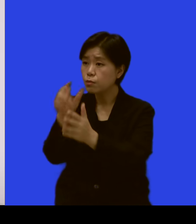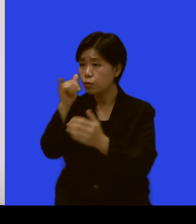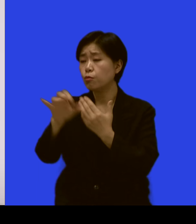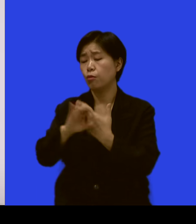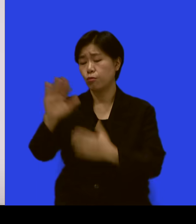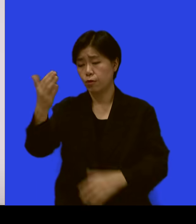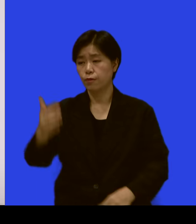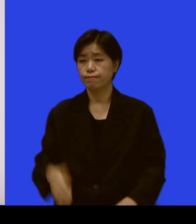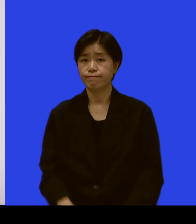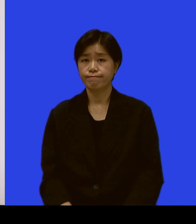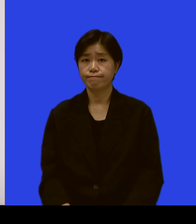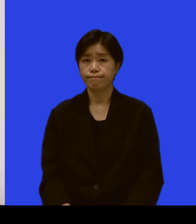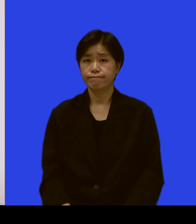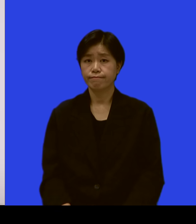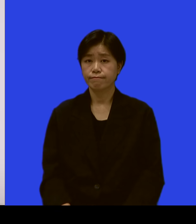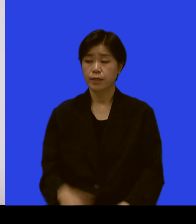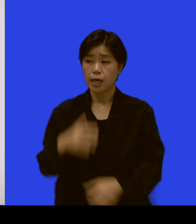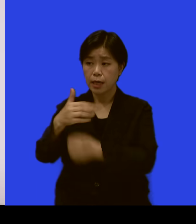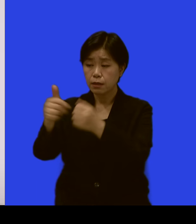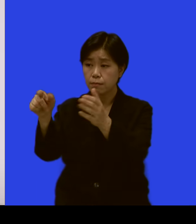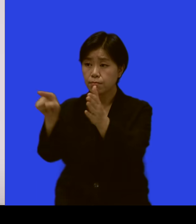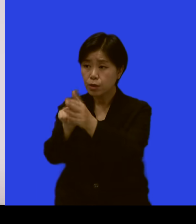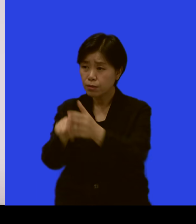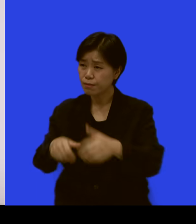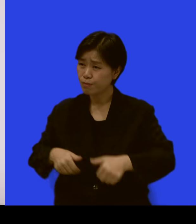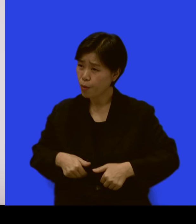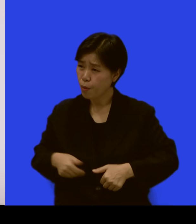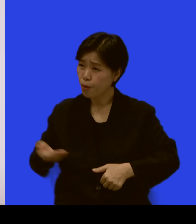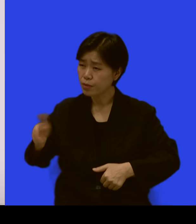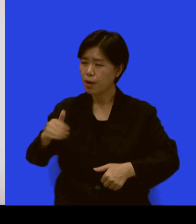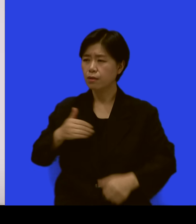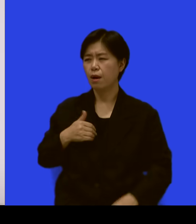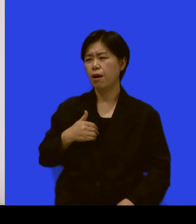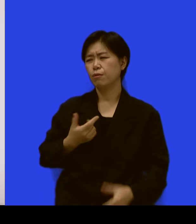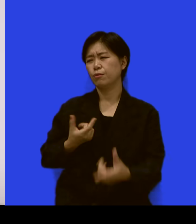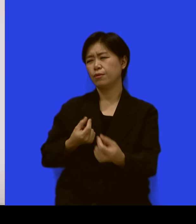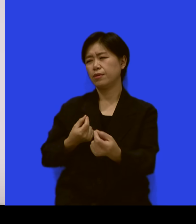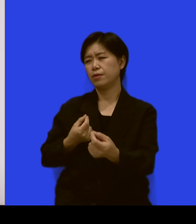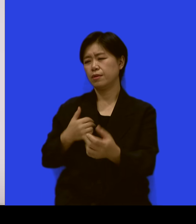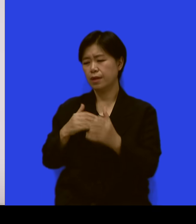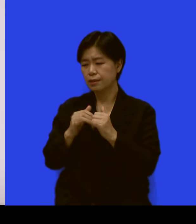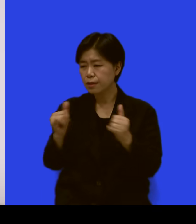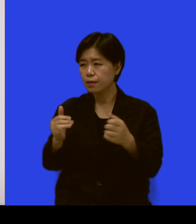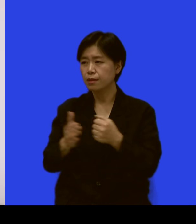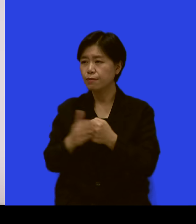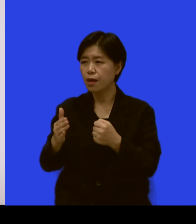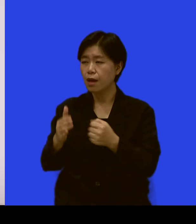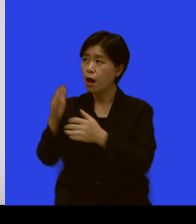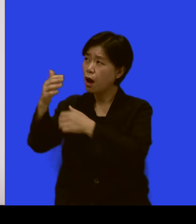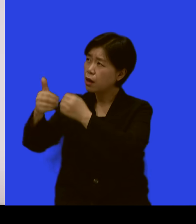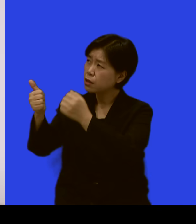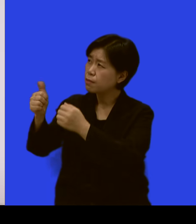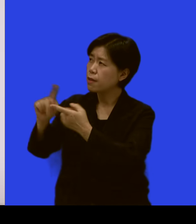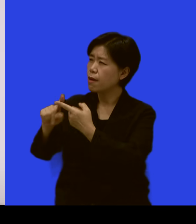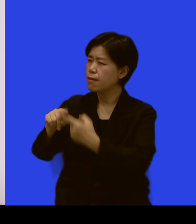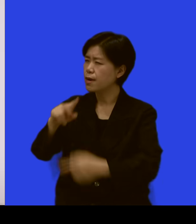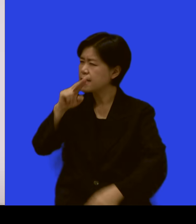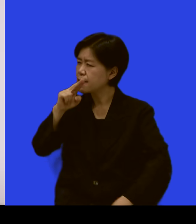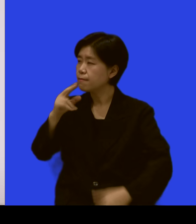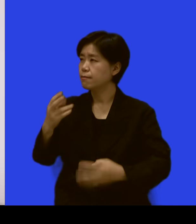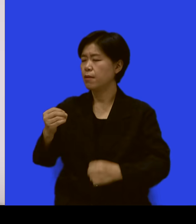근데 하나님 믿으셔야 되는데 저도 사람인지라 하나님 잘 안 믿어질 때가 있는 것 같아요. 그래서